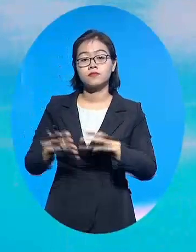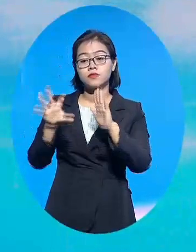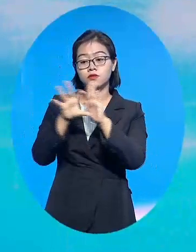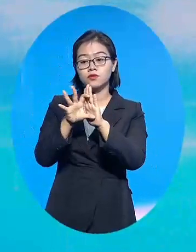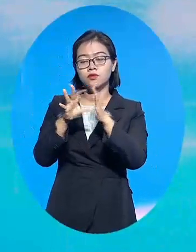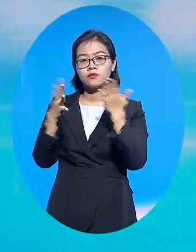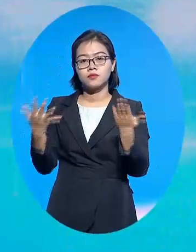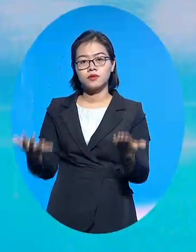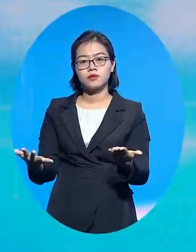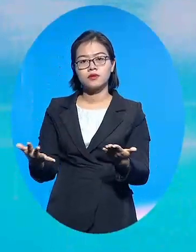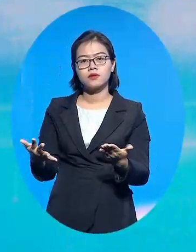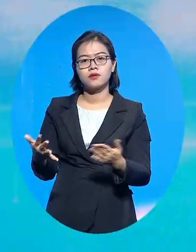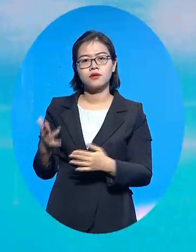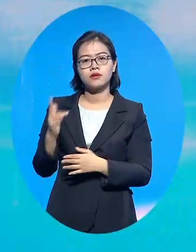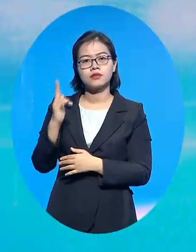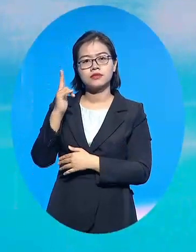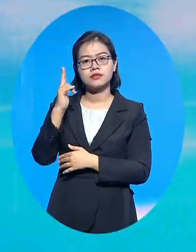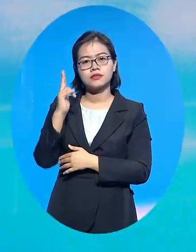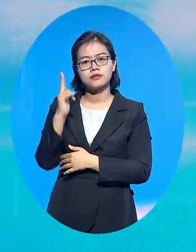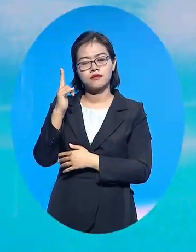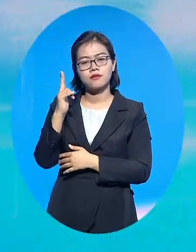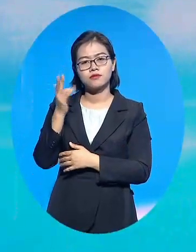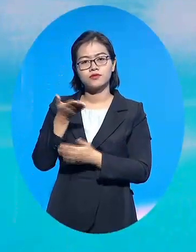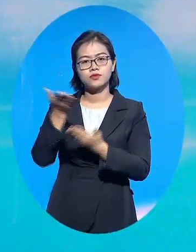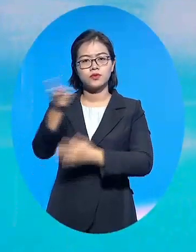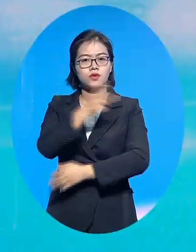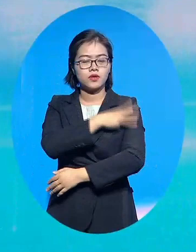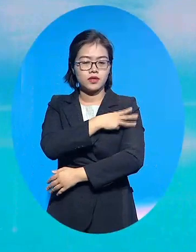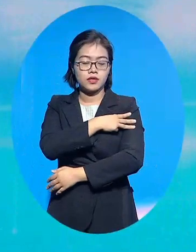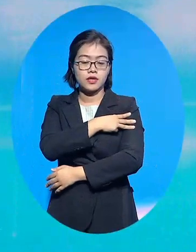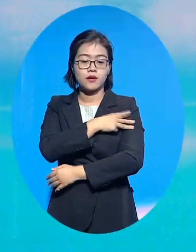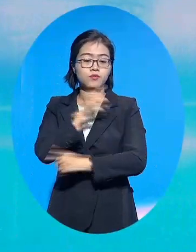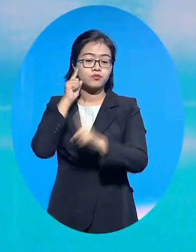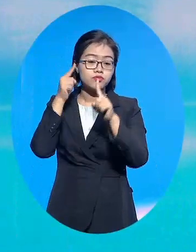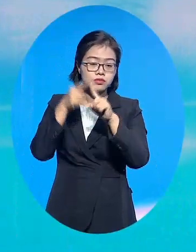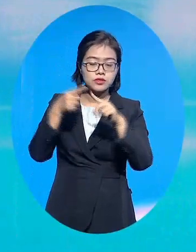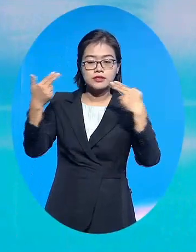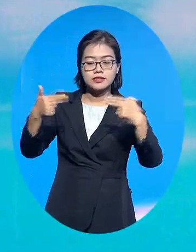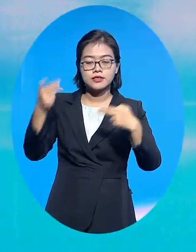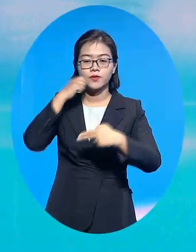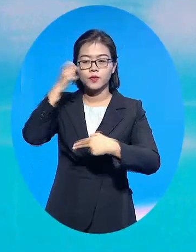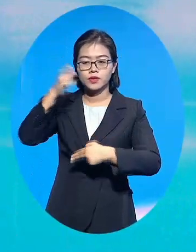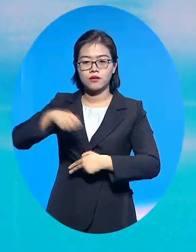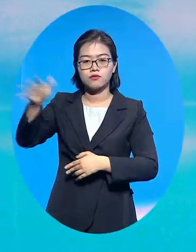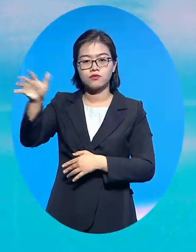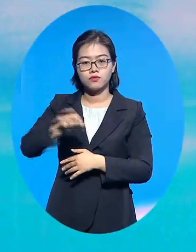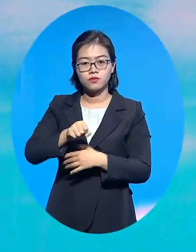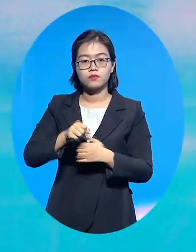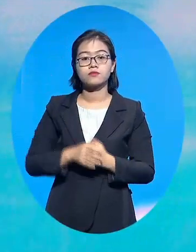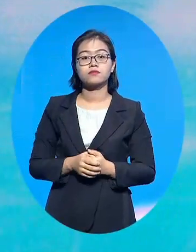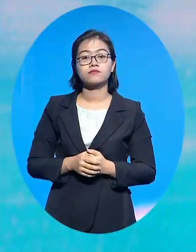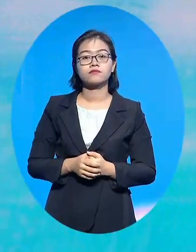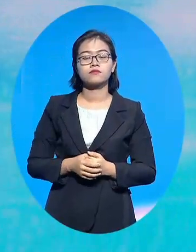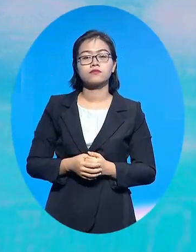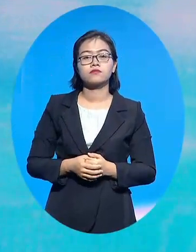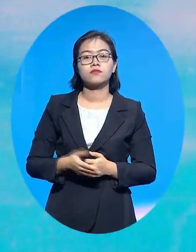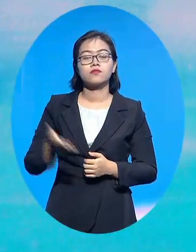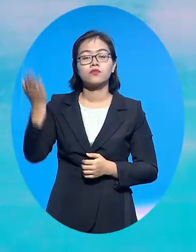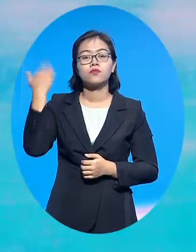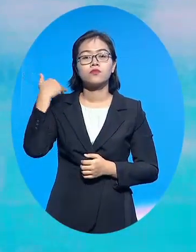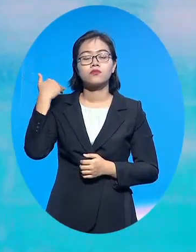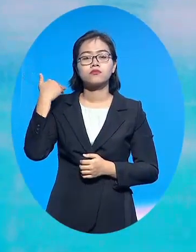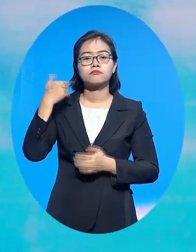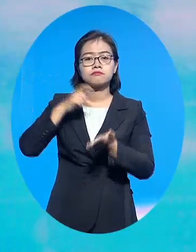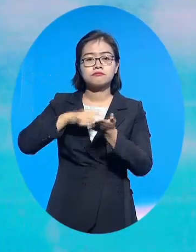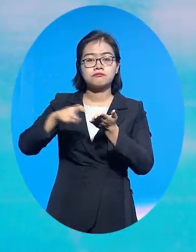cấp đáng kể đạn pháo cho Nga sử dụng trong cuộc chiến Ukraina người phát ngôn bộ Ngoại giao Mỹ nestlai và hôm qua 2 tháng 10 theo giờ địa phương